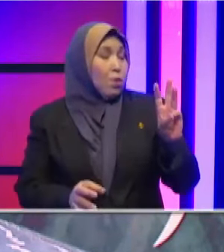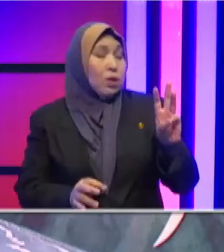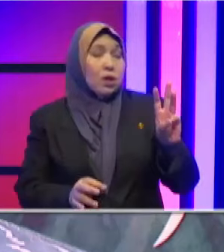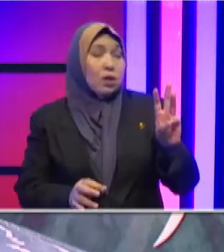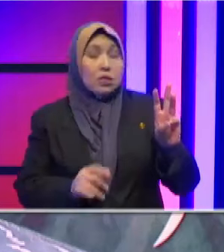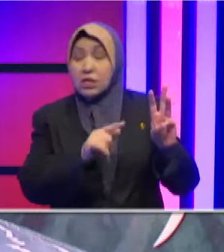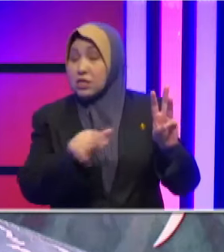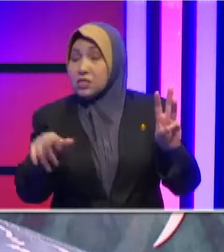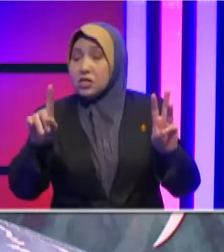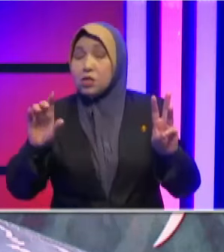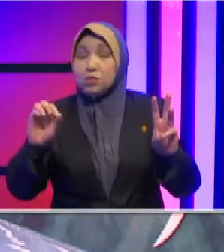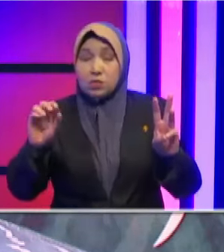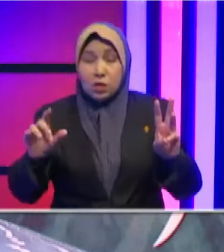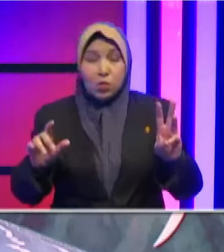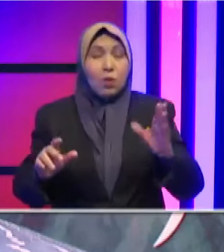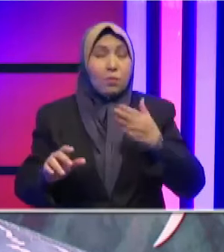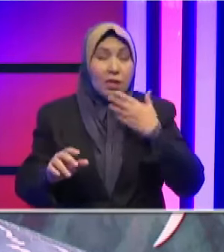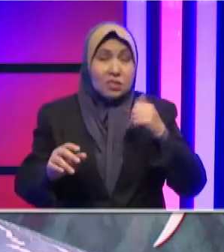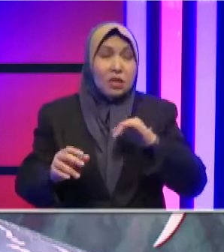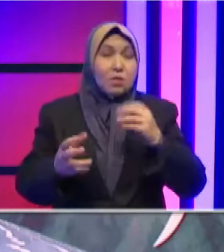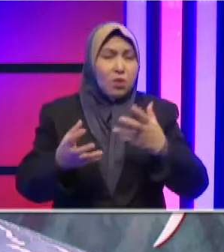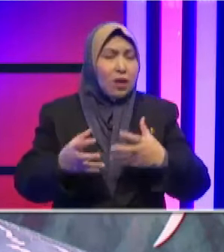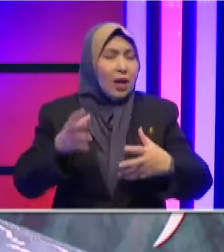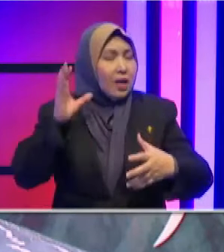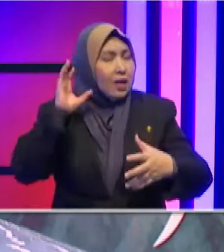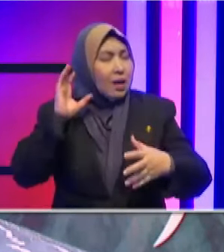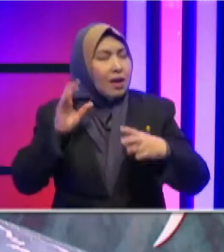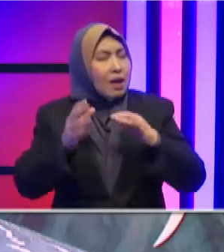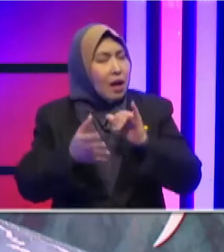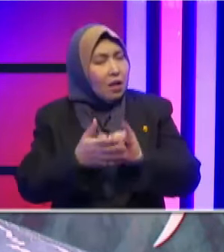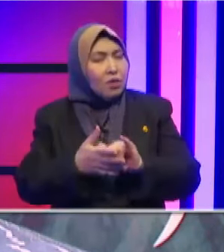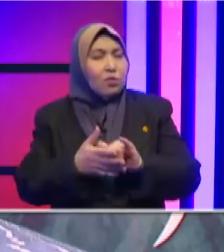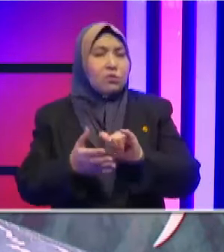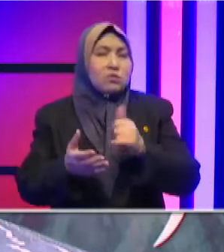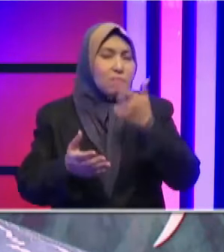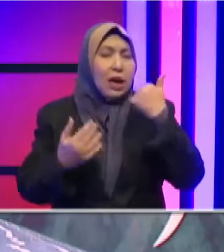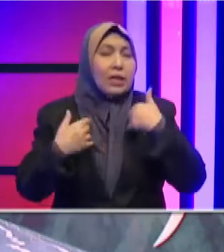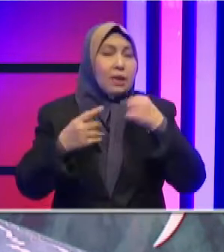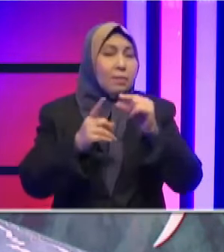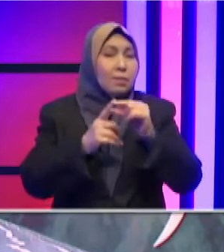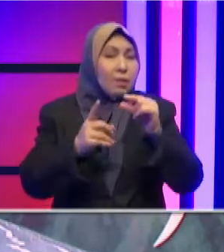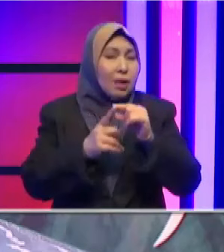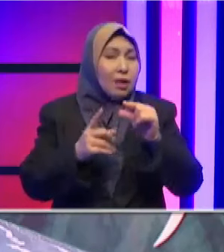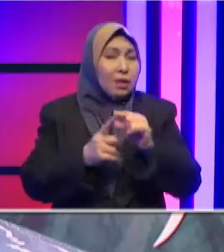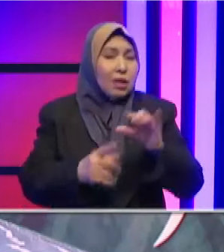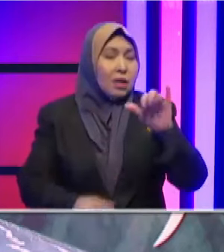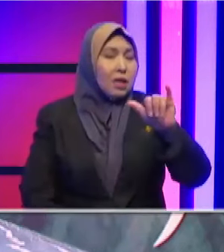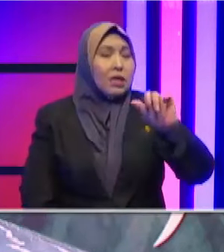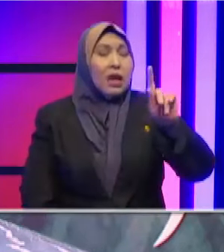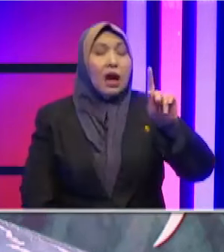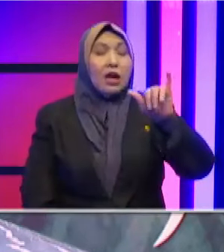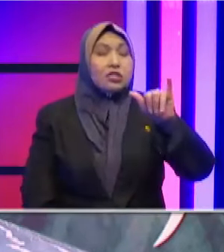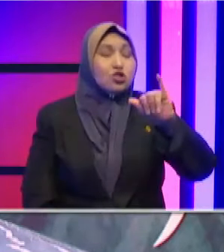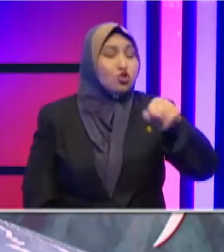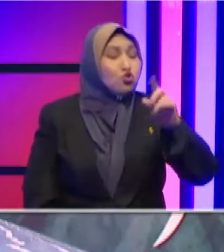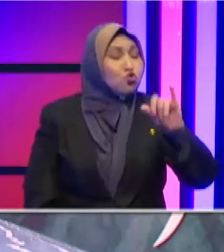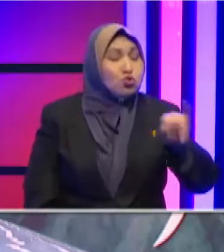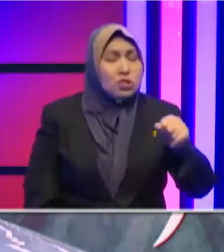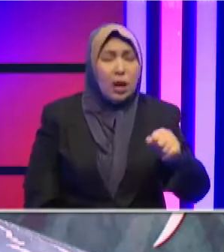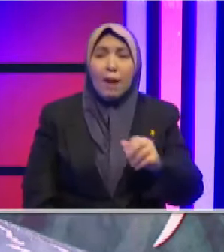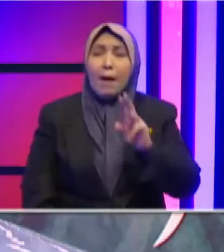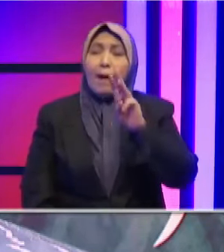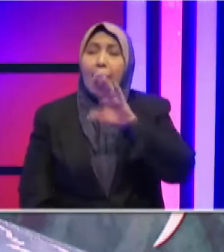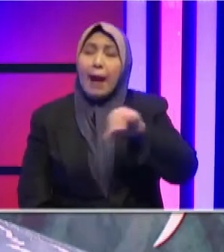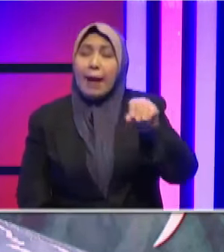101 menarik ya saya pun ingin akbingo kupas ada pulsa vrisaba Ada perkataan Yakjuj Makjuj edisi itu seperti